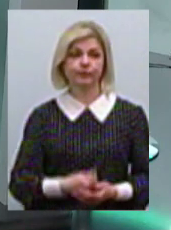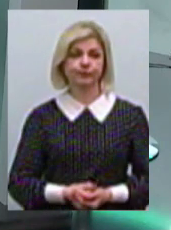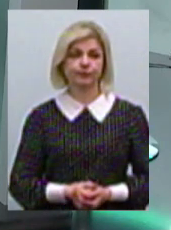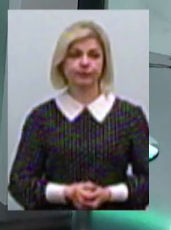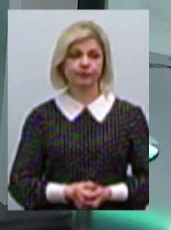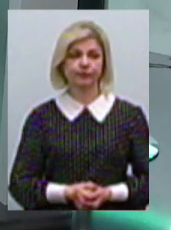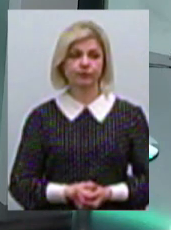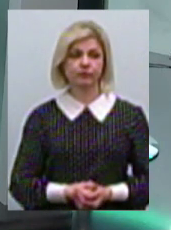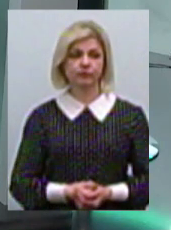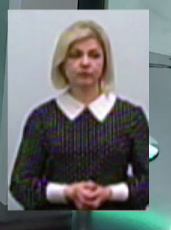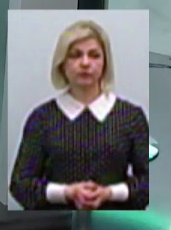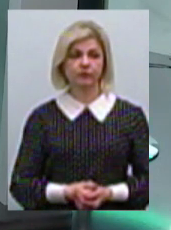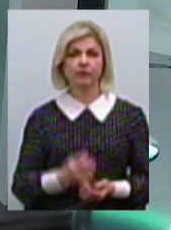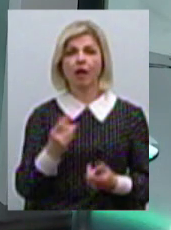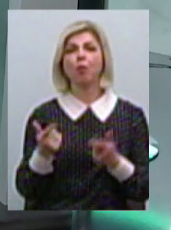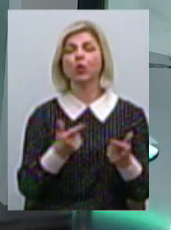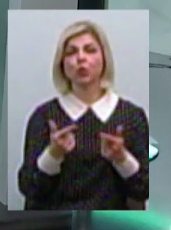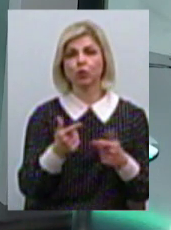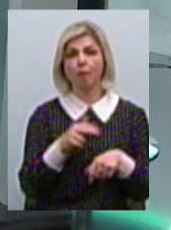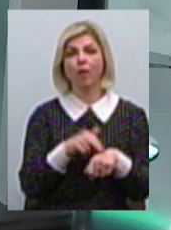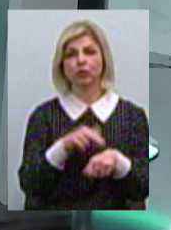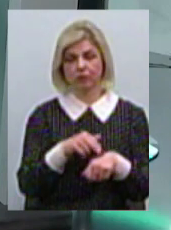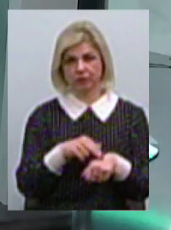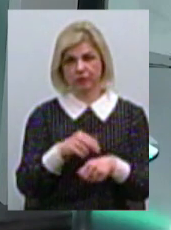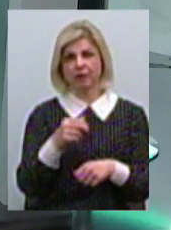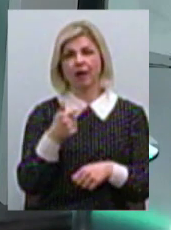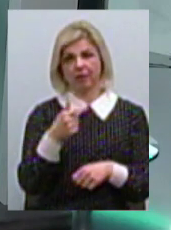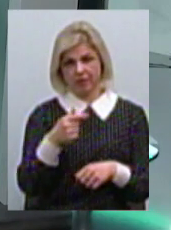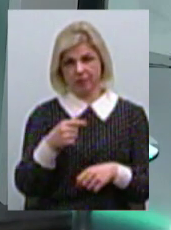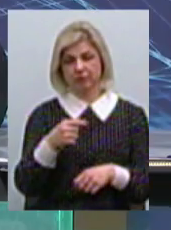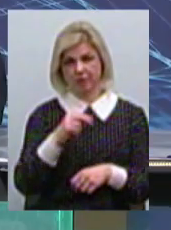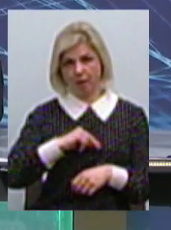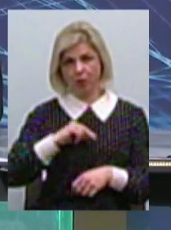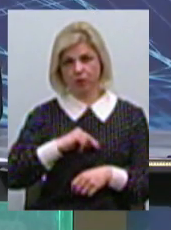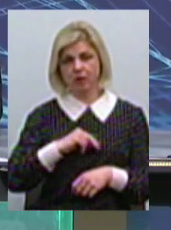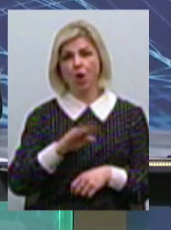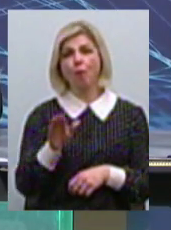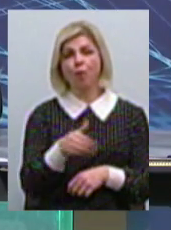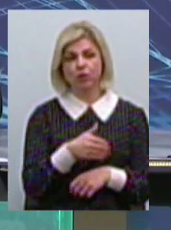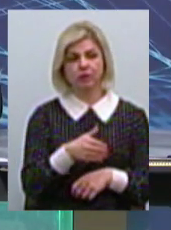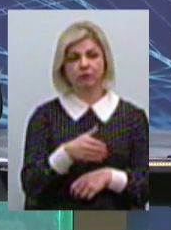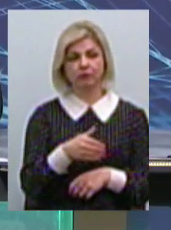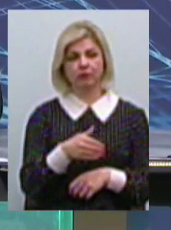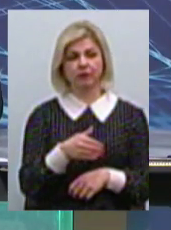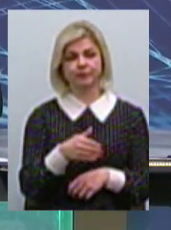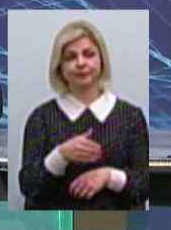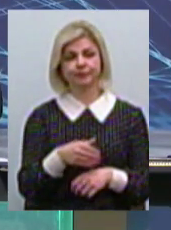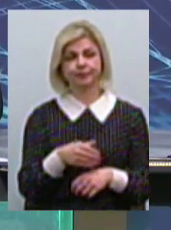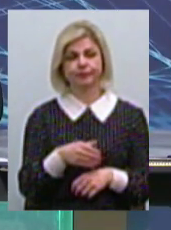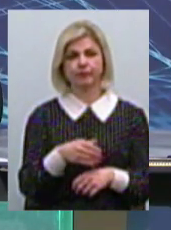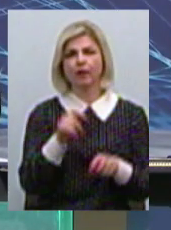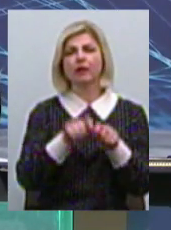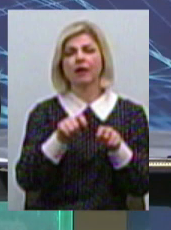на підготовку самих патрульних поліцейських. Патрульні поліцейські після проходження всіх